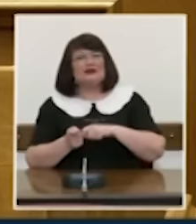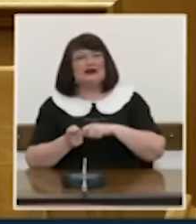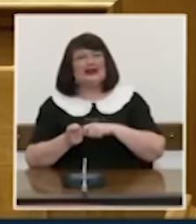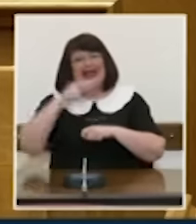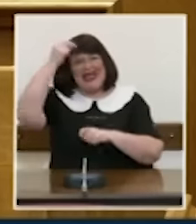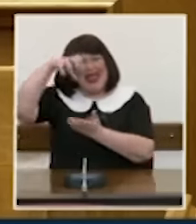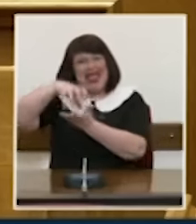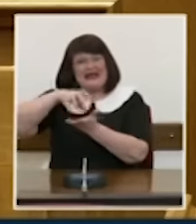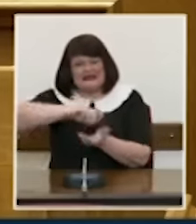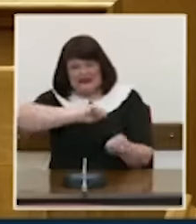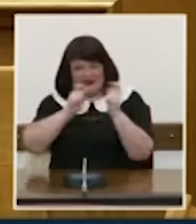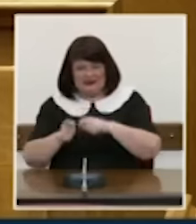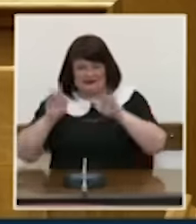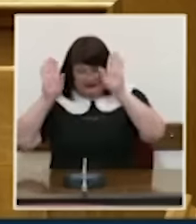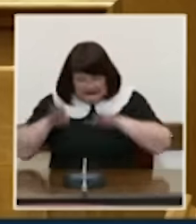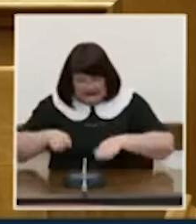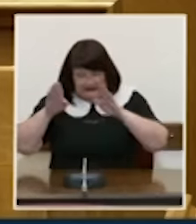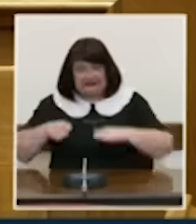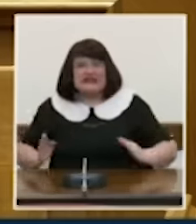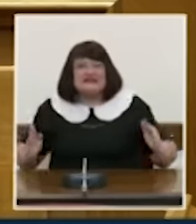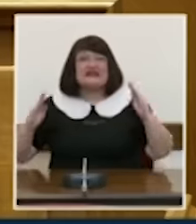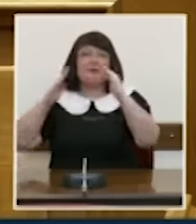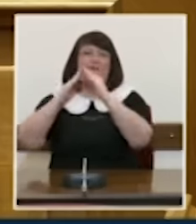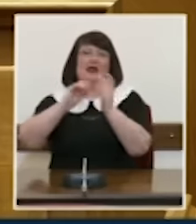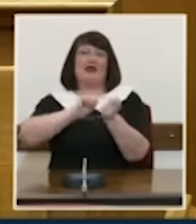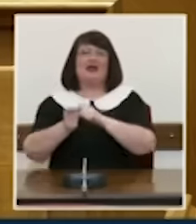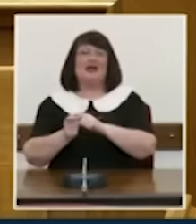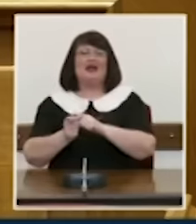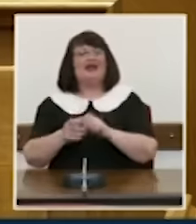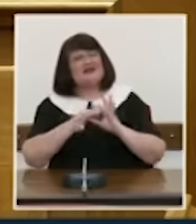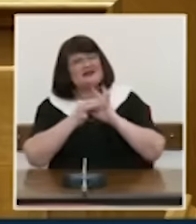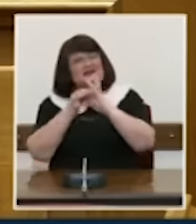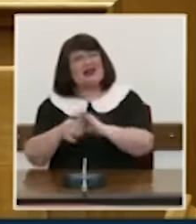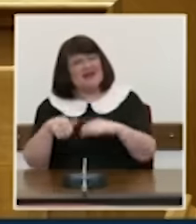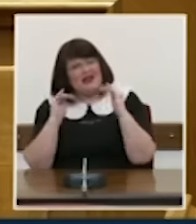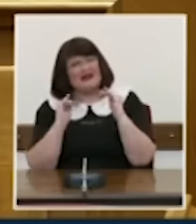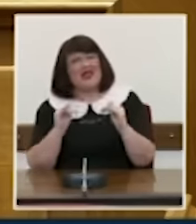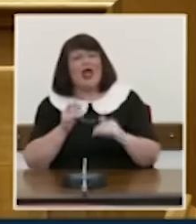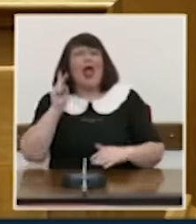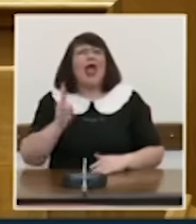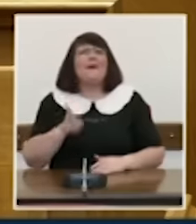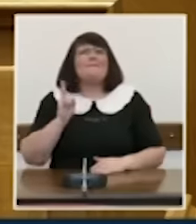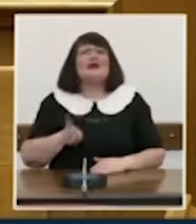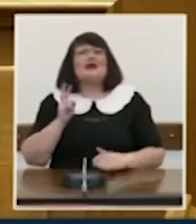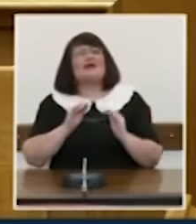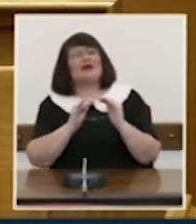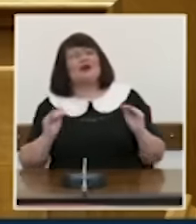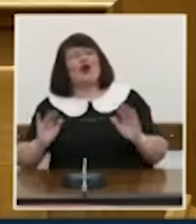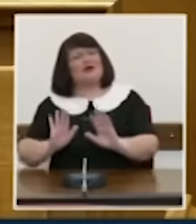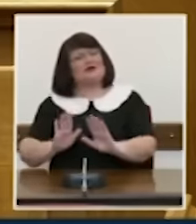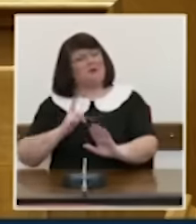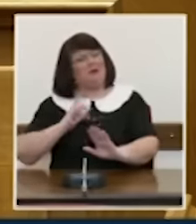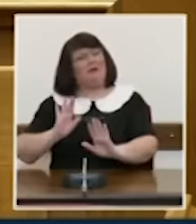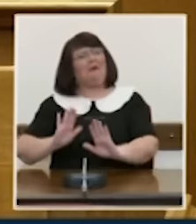τόσα άλλα. Και εσείς συνεχίζετε να καλλιεργείτε έναν επικίνδυνο εφησυχασμό στον ελληνικό λαό, γιατί